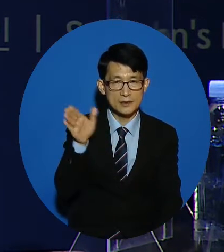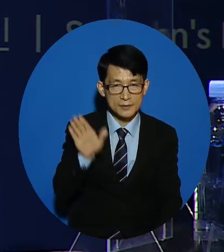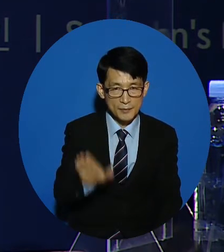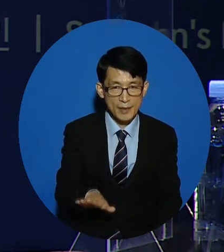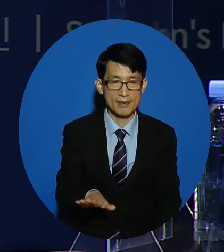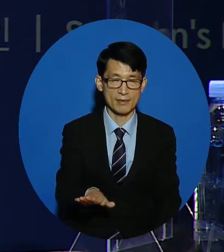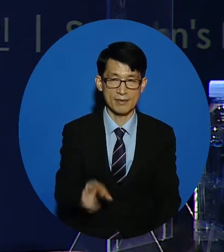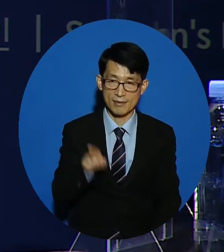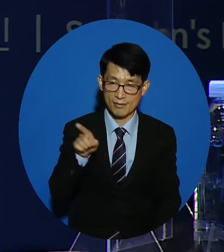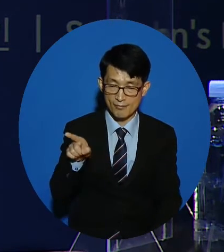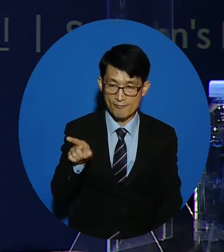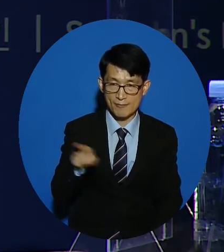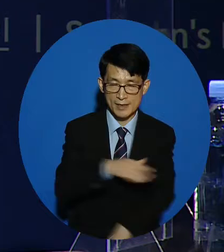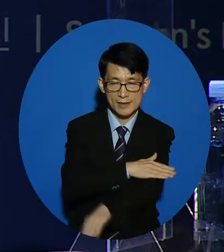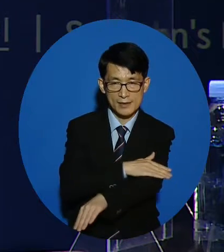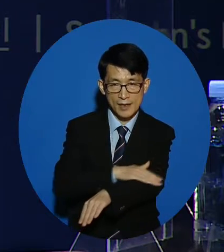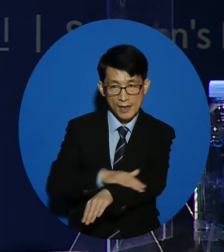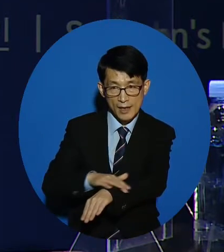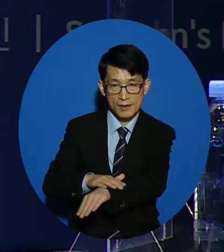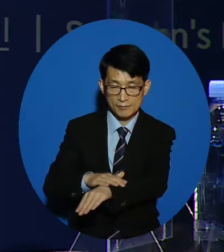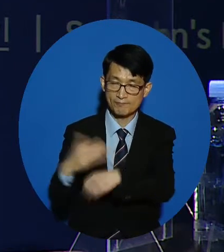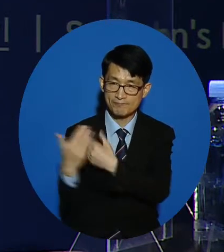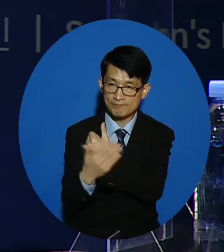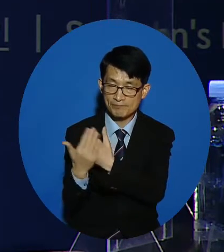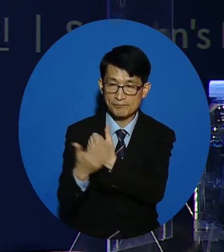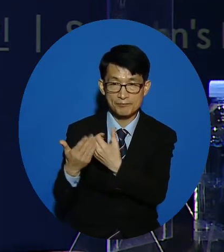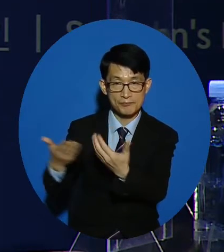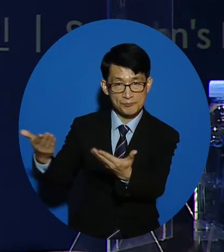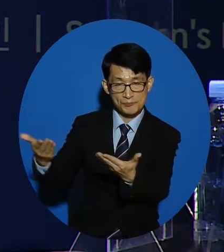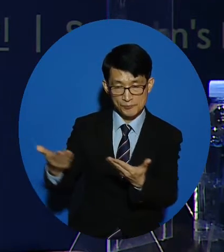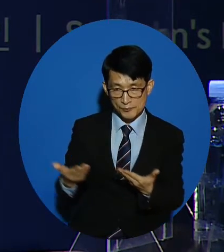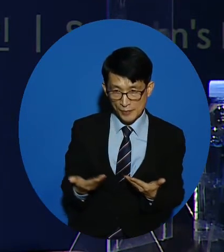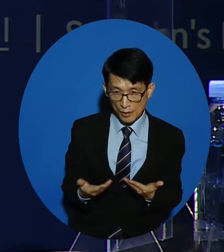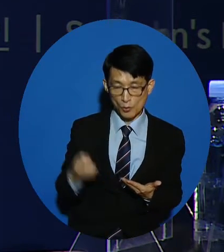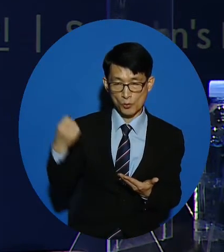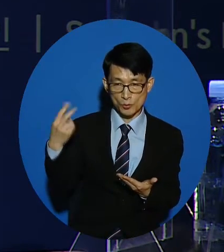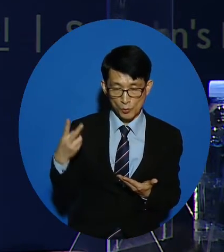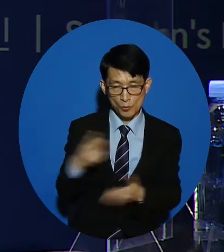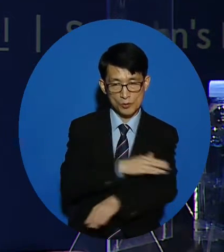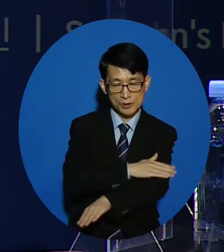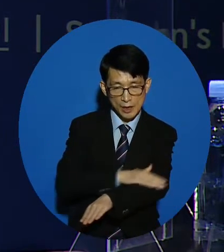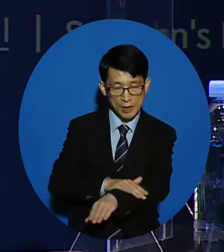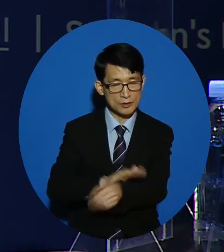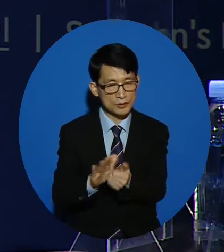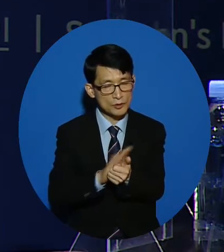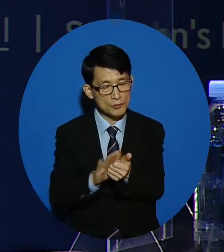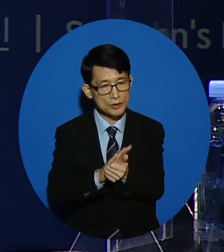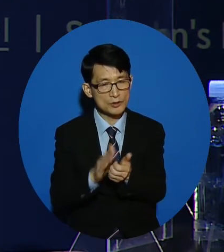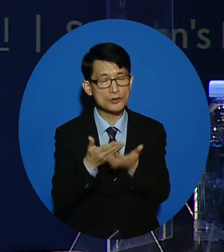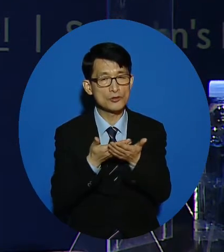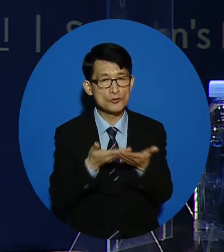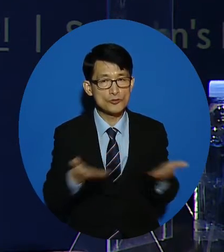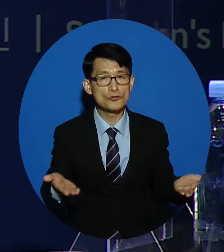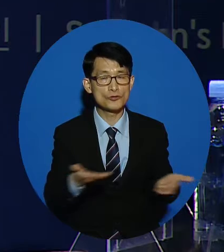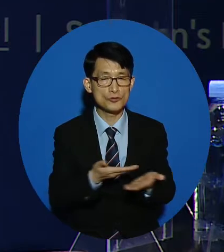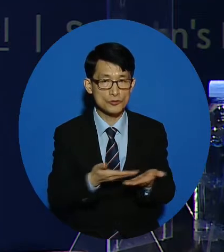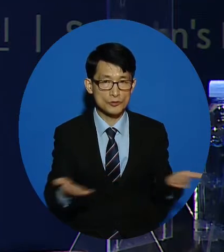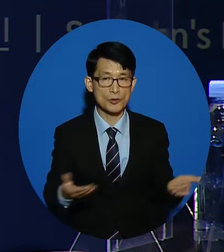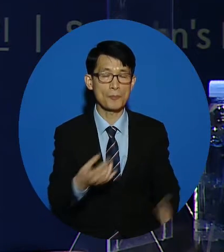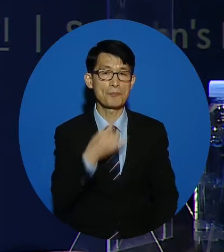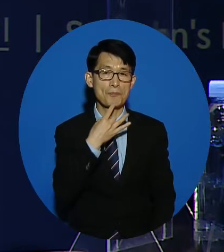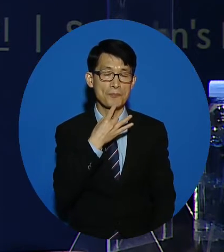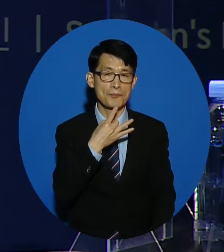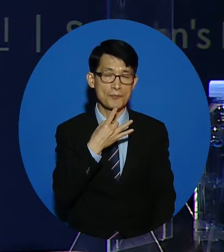어떻게 활용을 해서 어떻게 서비스를 제공하느냐 여기에만